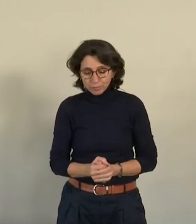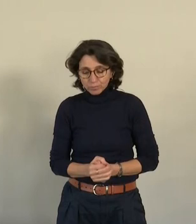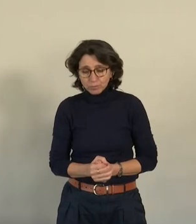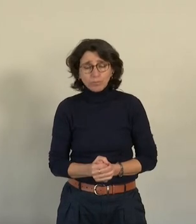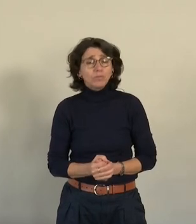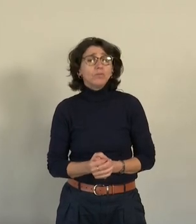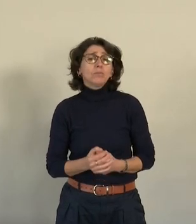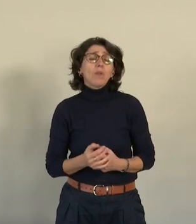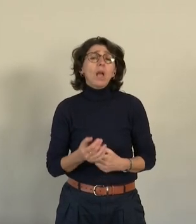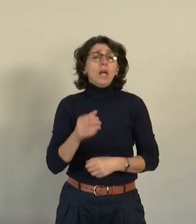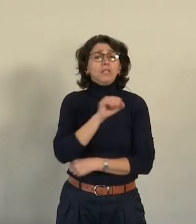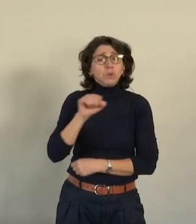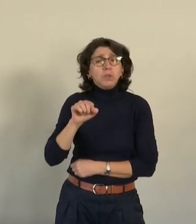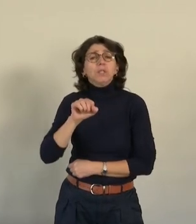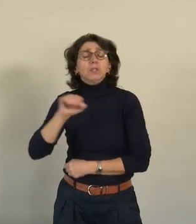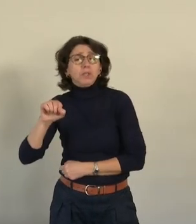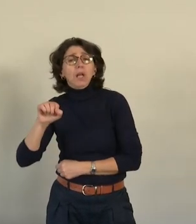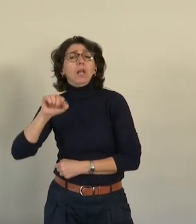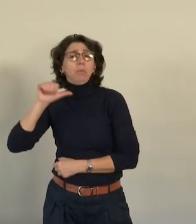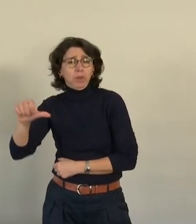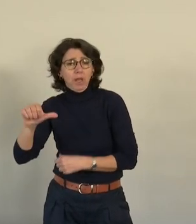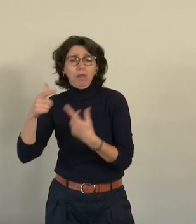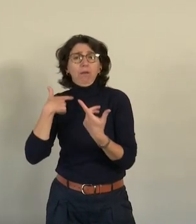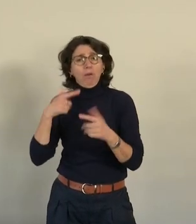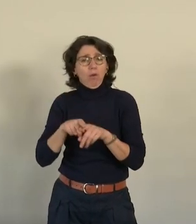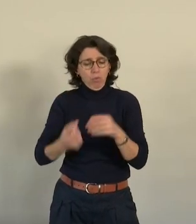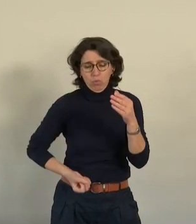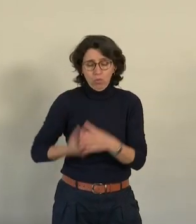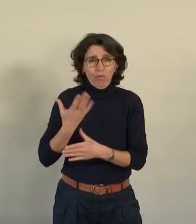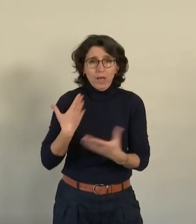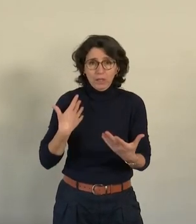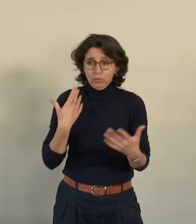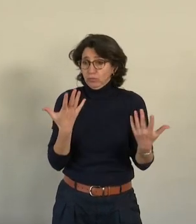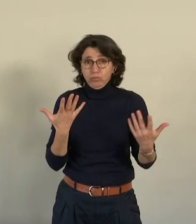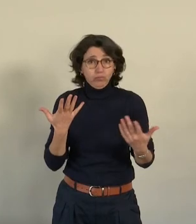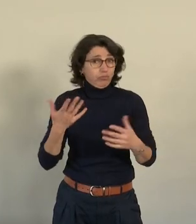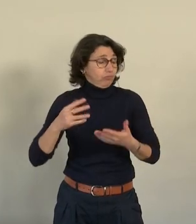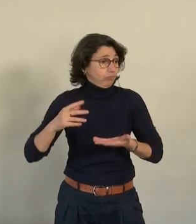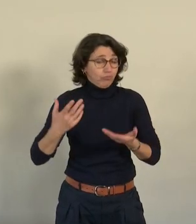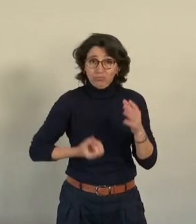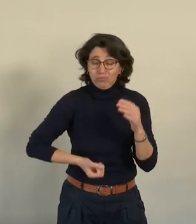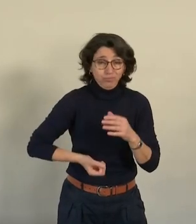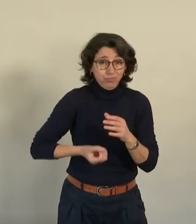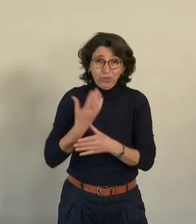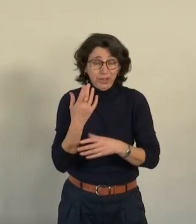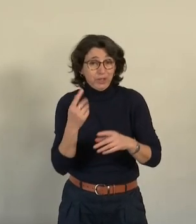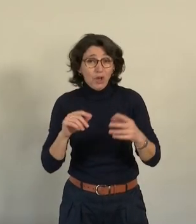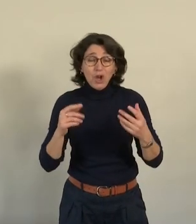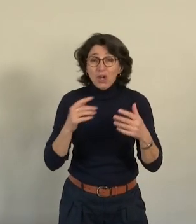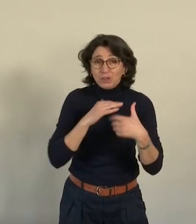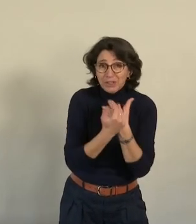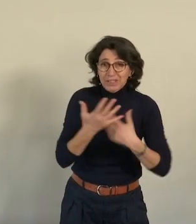innovation sociale l'innovation sociale ne nous fait pas peur nous avons mis en place à Grenoble le revenu minimum avant